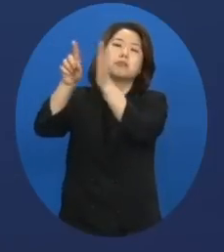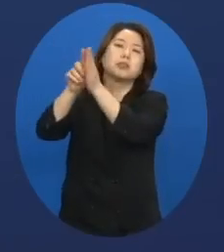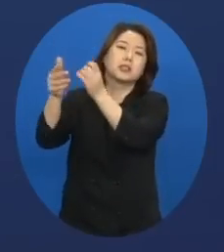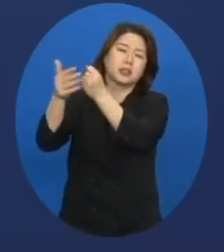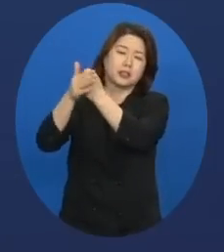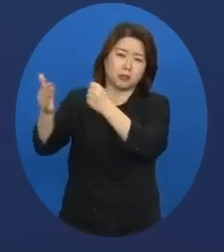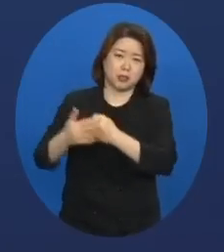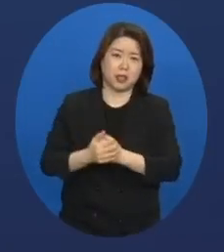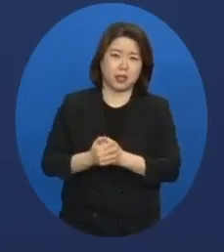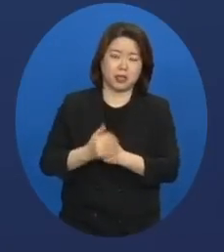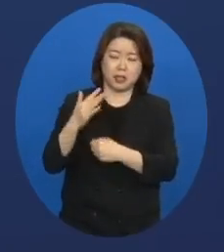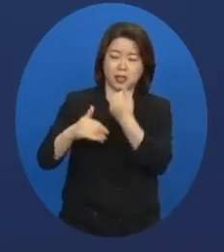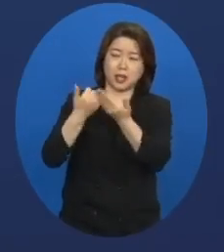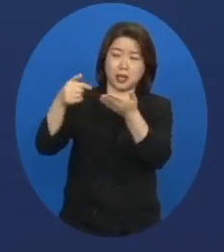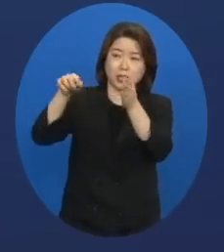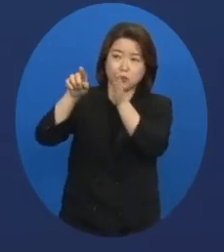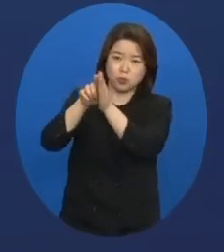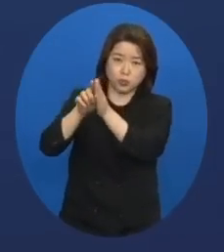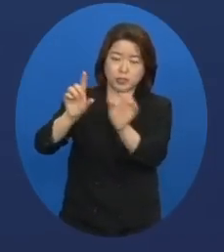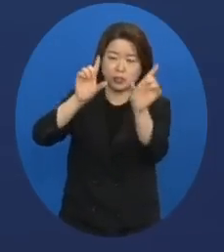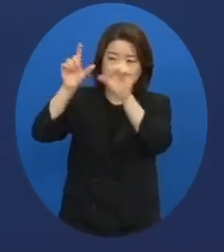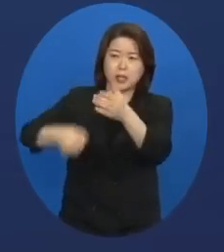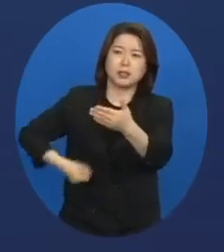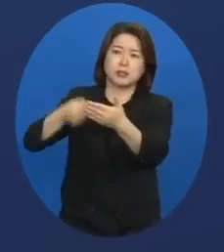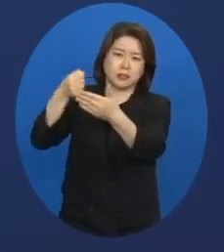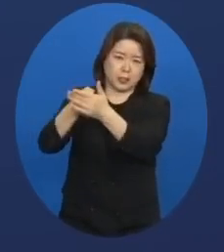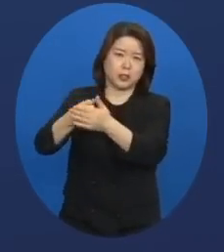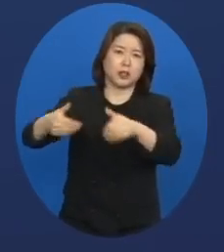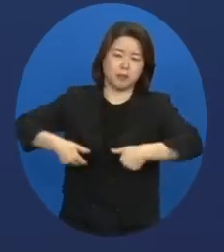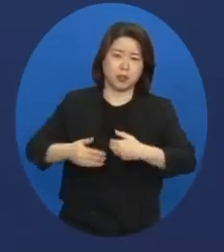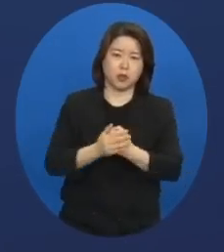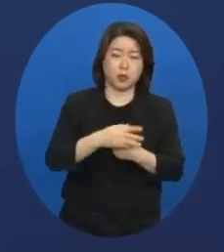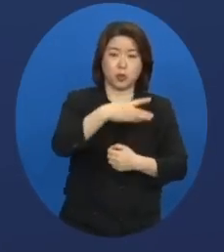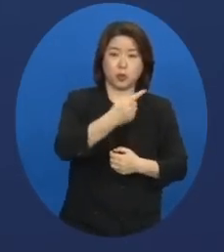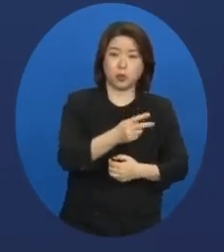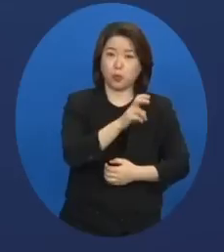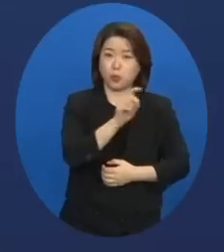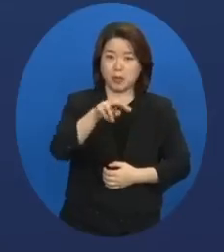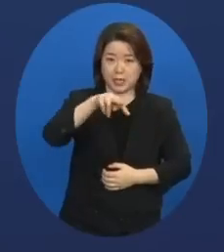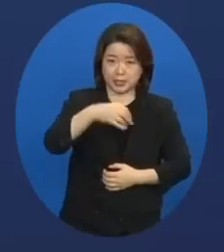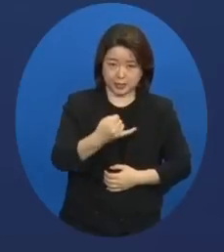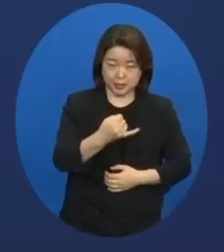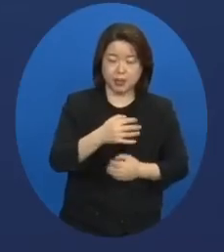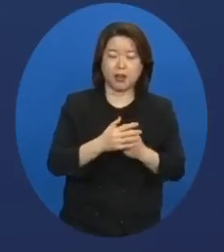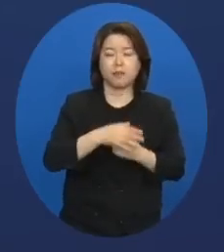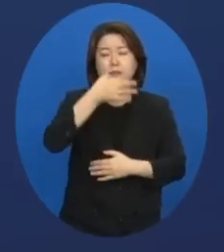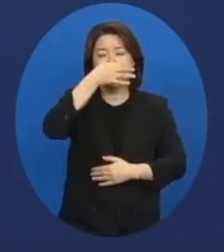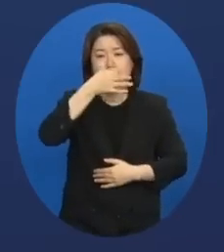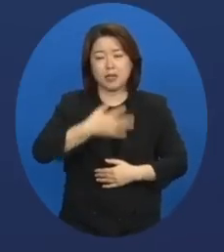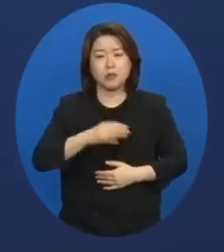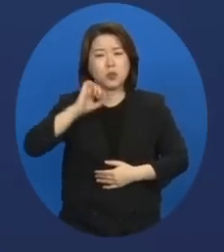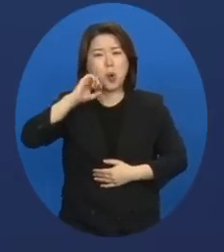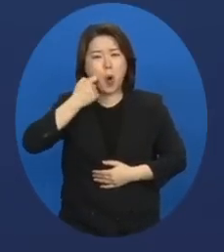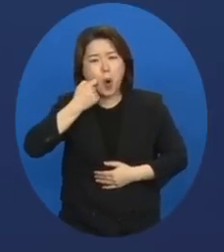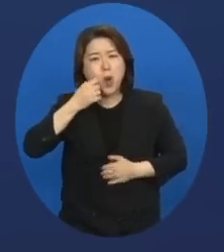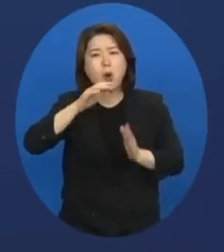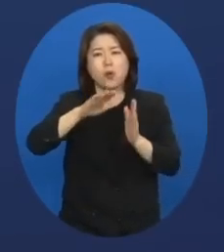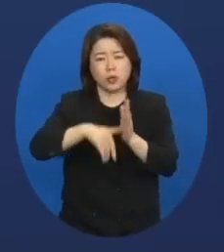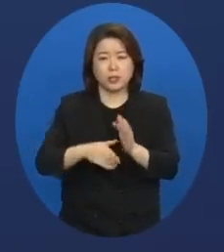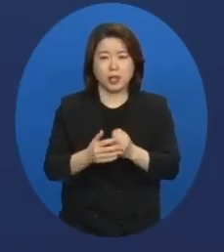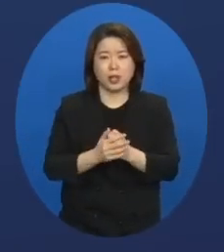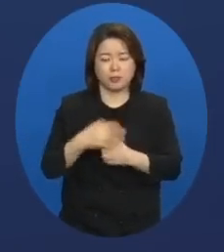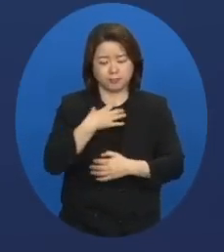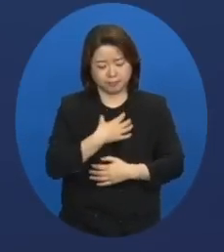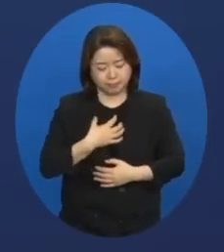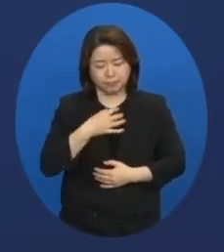그래서 하나님을 위해서 사는 결단이 있어야 합니다. 토마스 아퀸피스가 힘들고 어렵고 정말